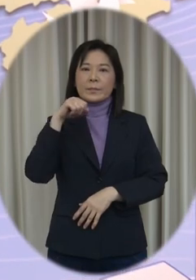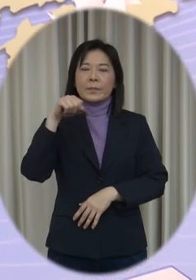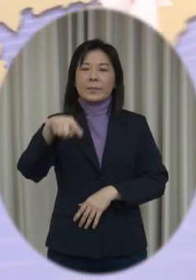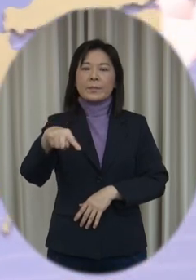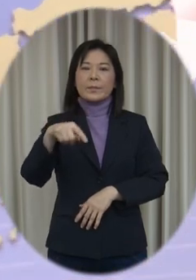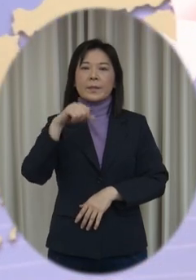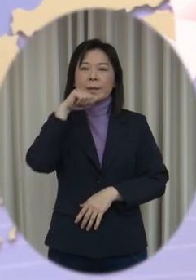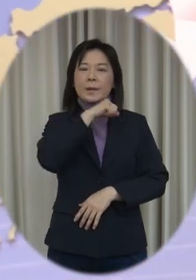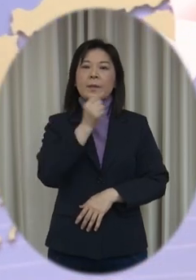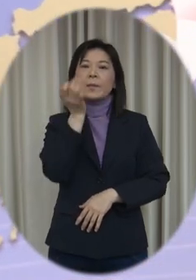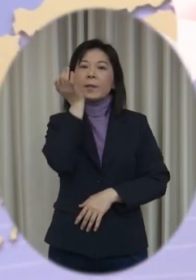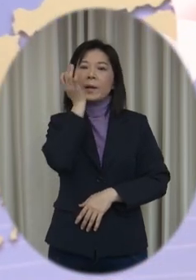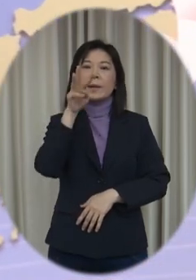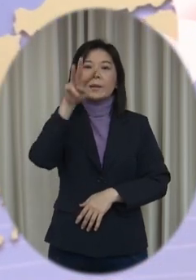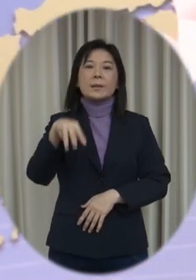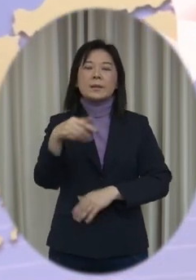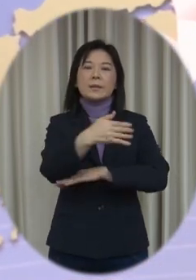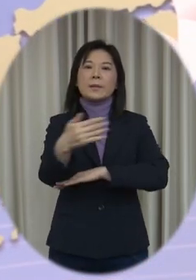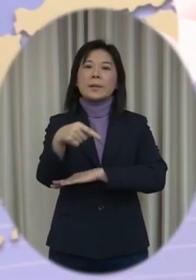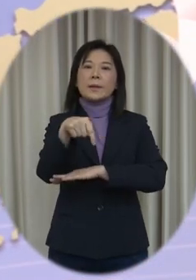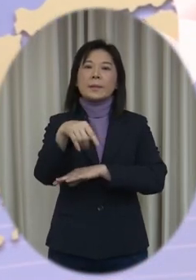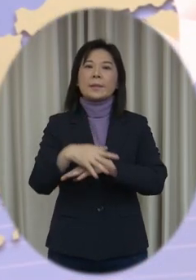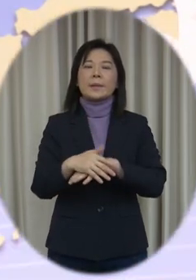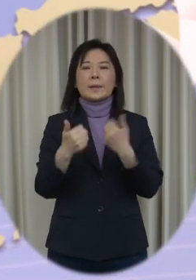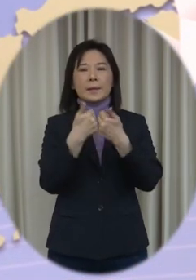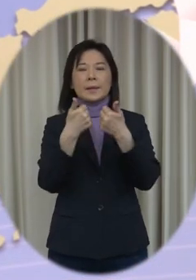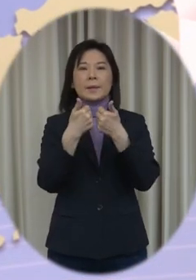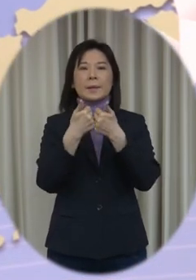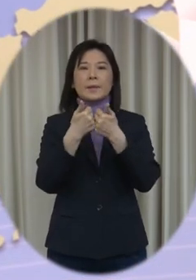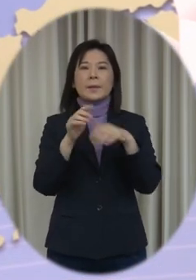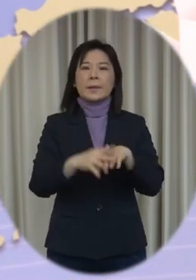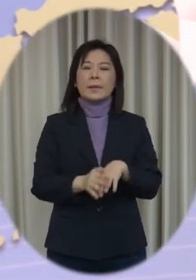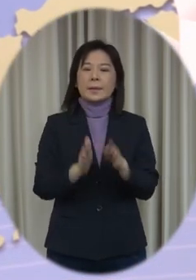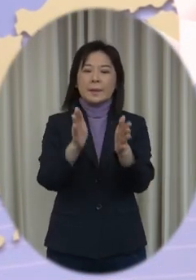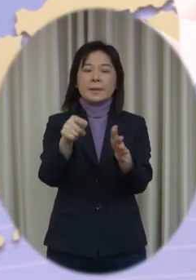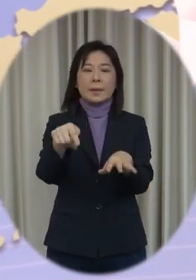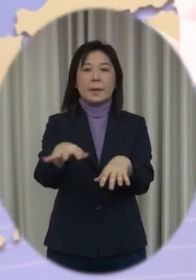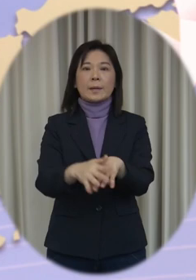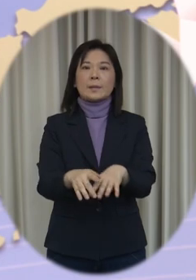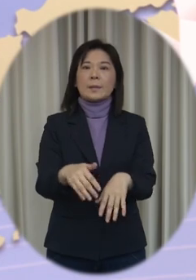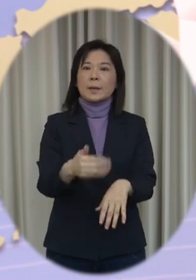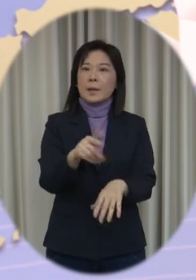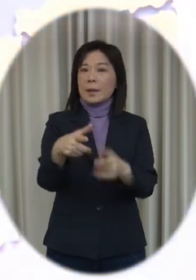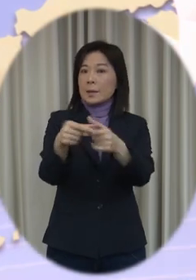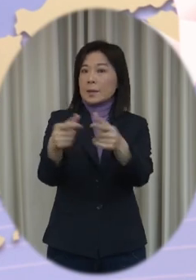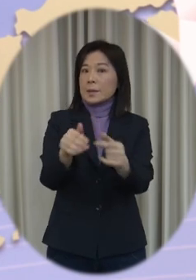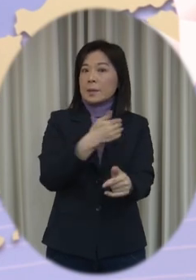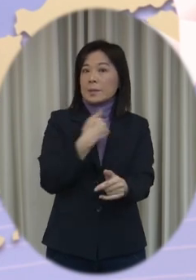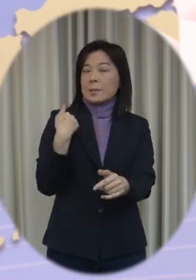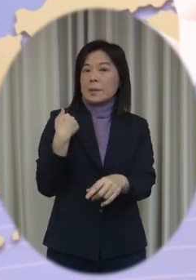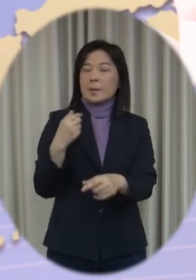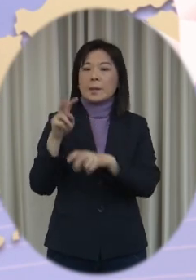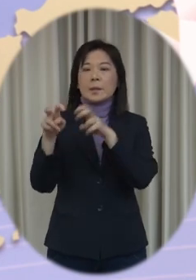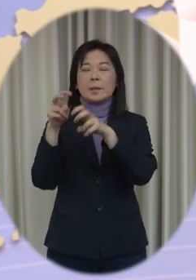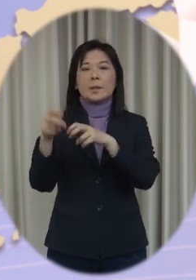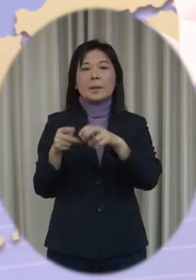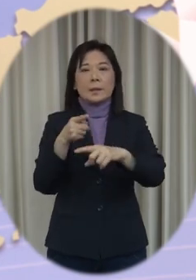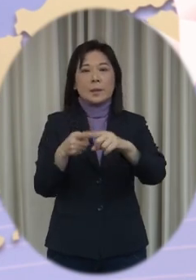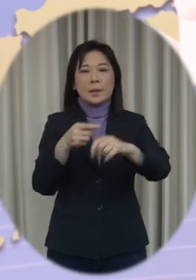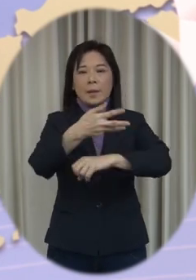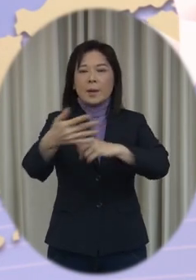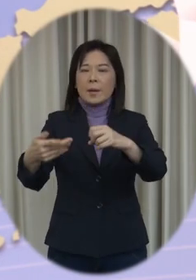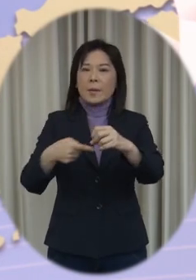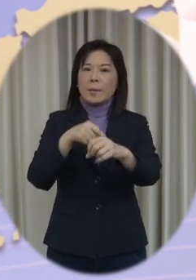乡会一起，向最近在南东半岛地震中牺牲的人们表示